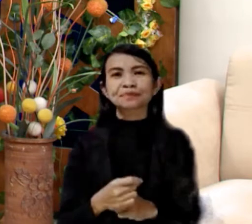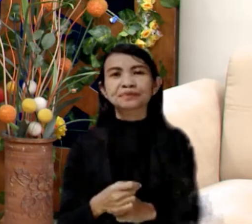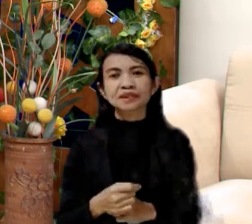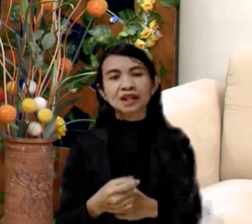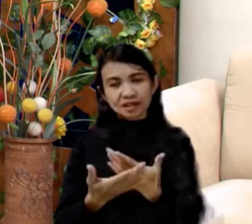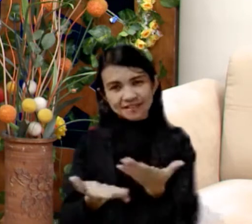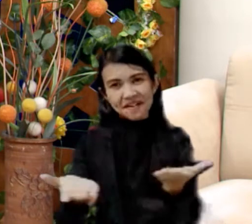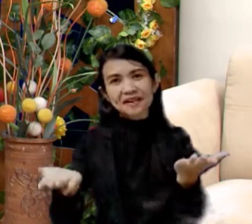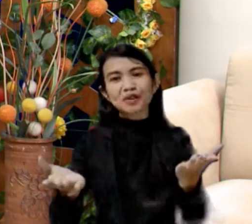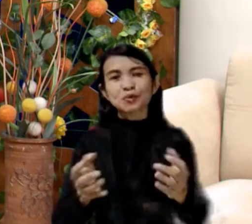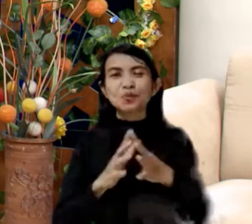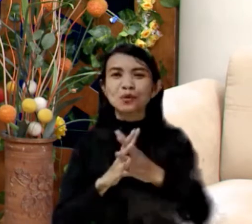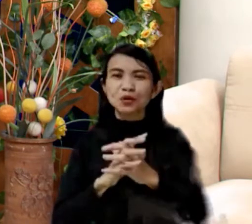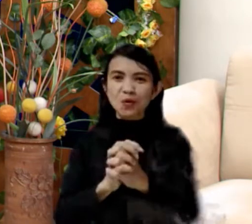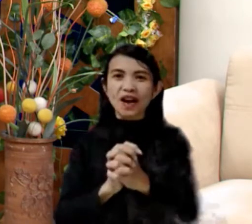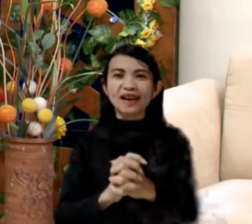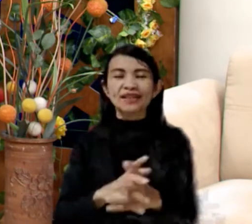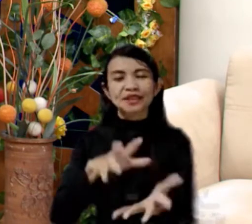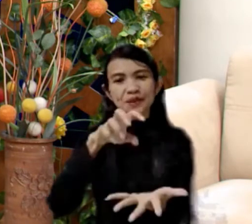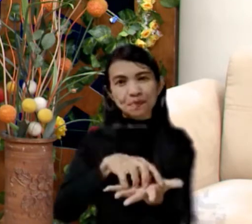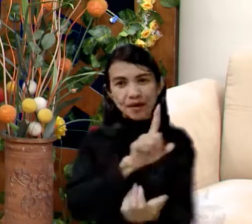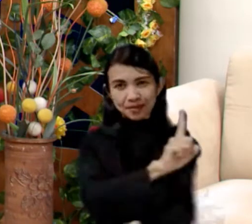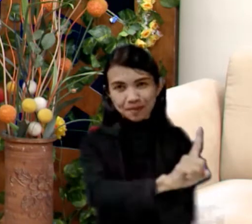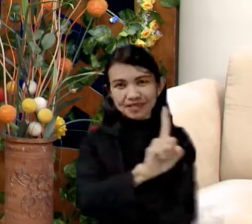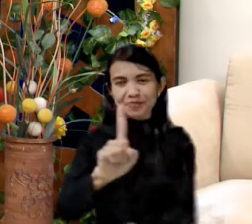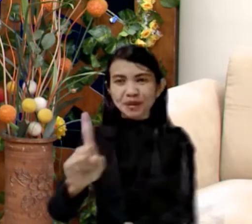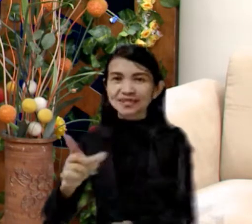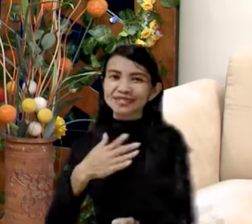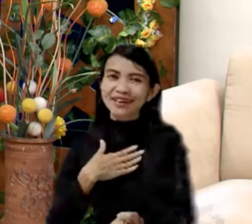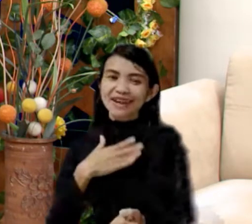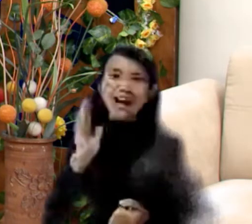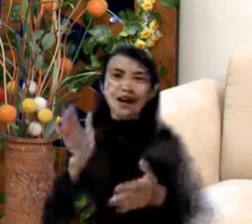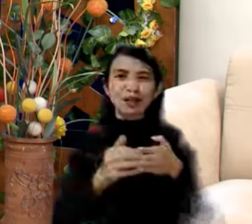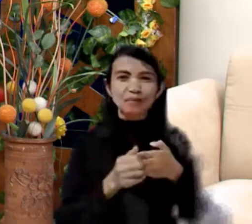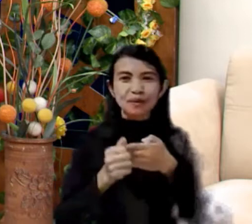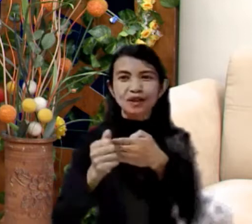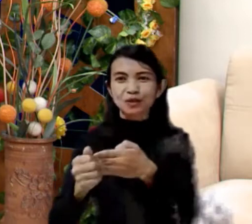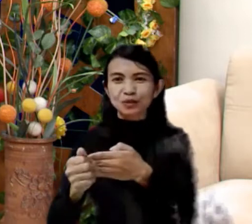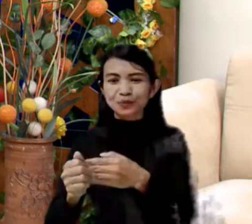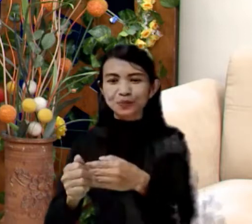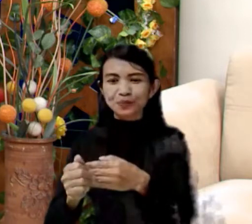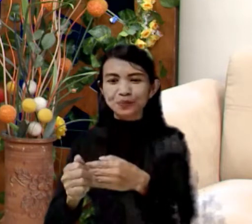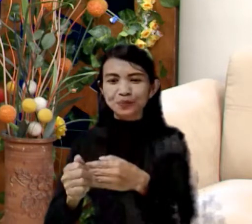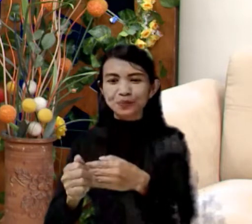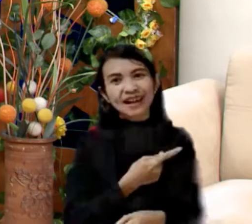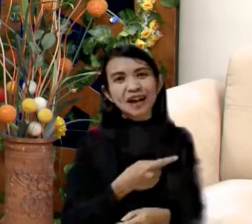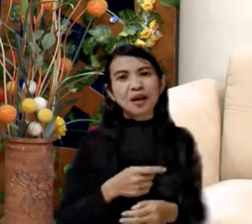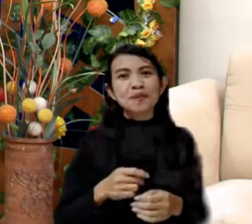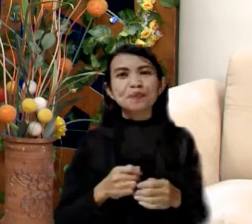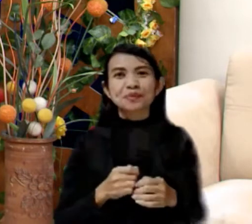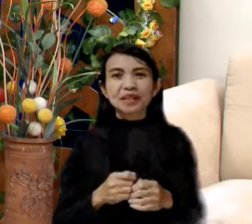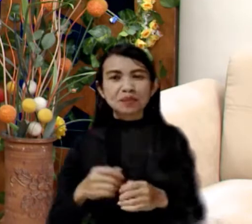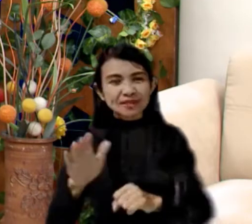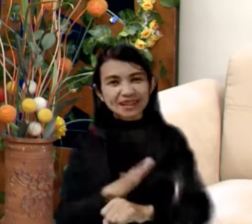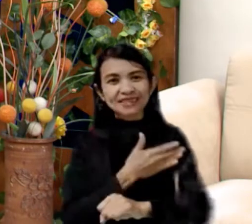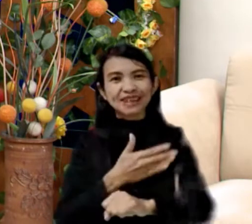dari tempat ini. Mari kita menyanyi lagu Sion edisi lengkap nomor 79, Kupuji Tuhan.